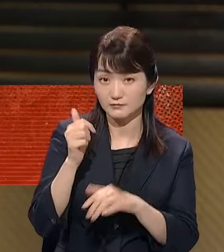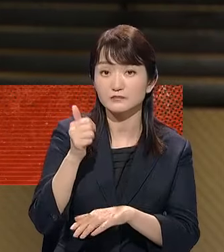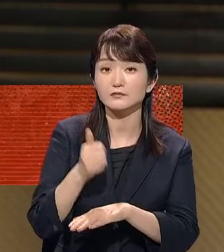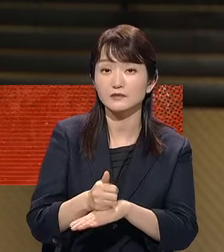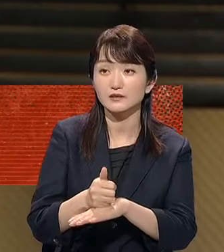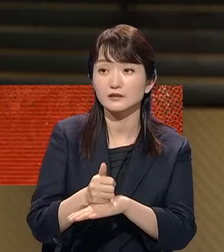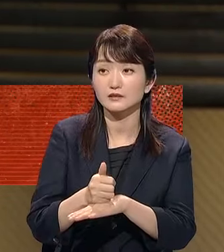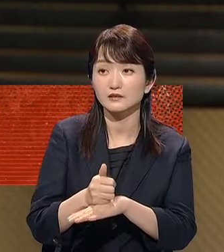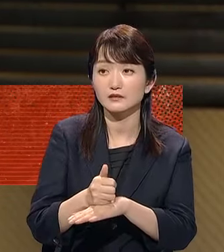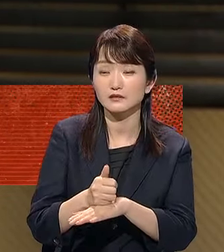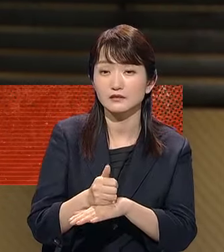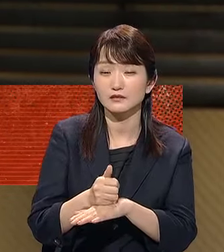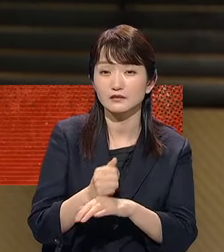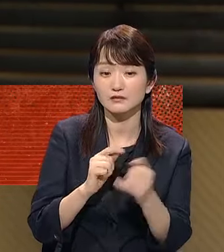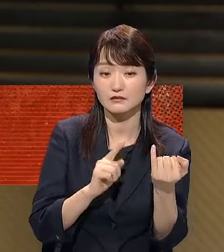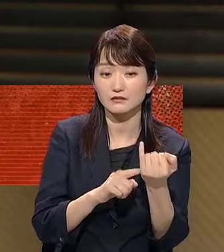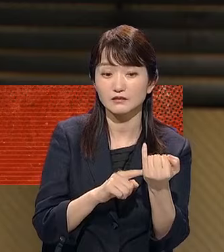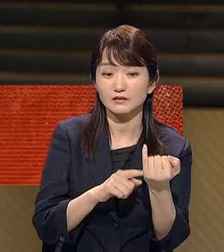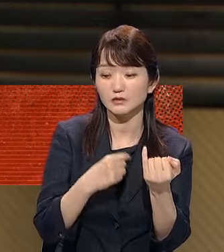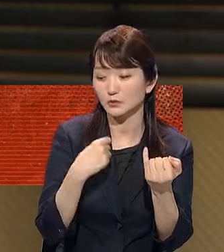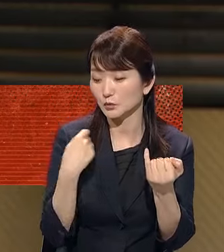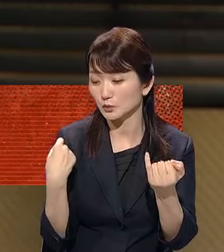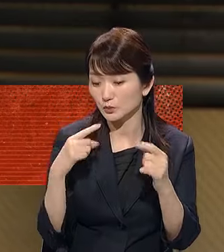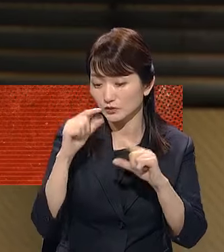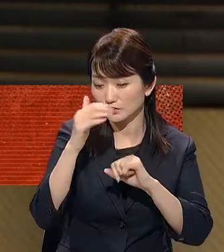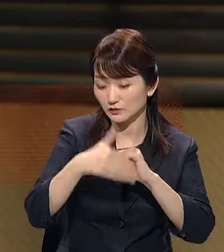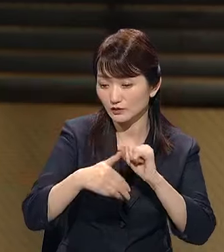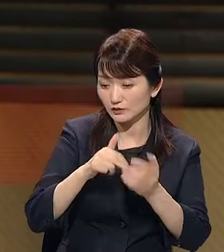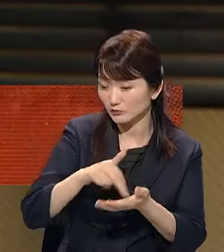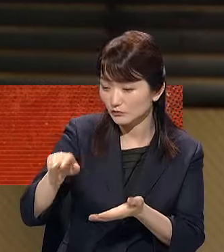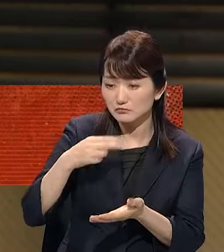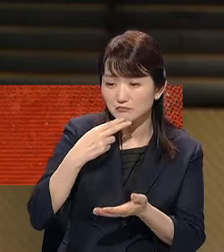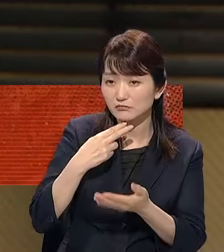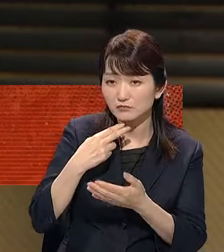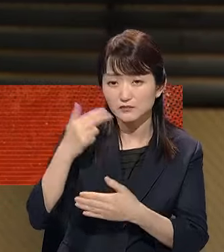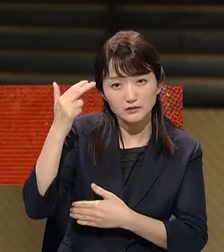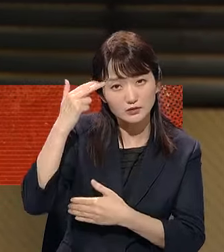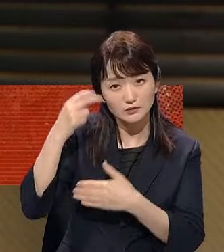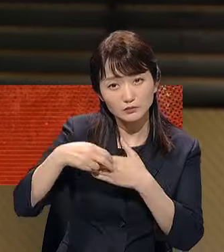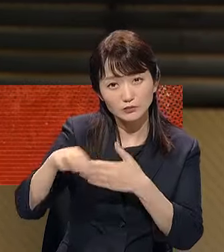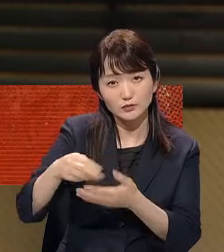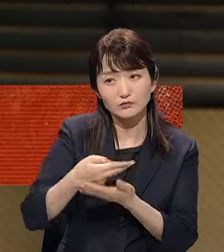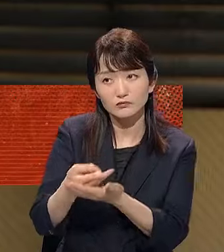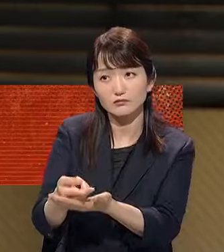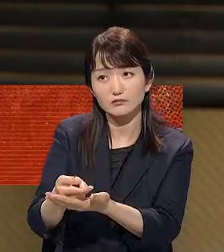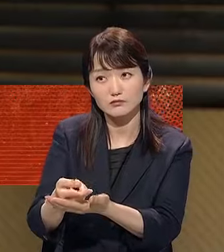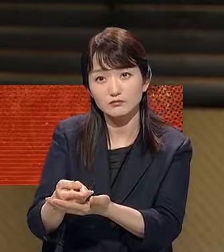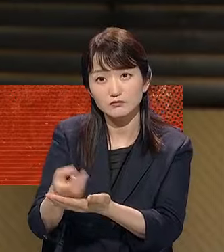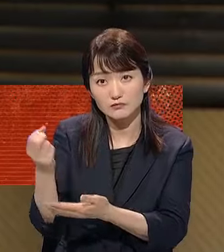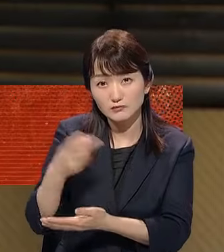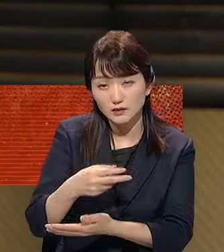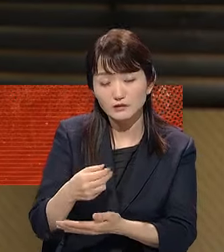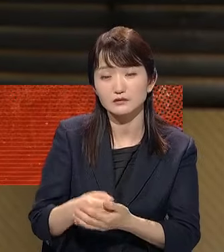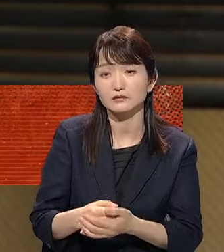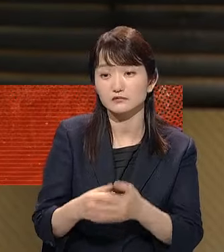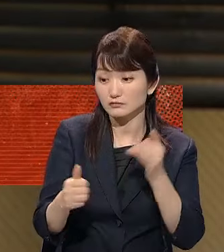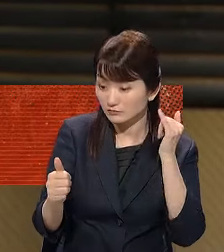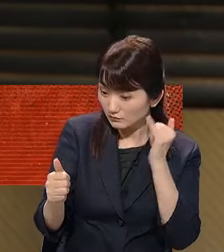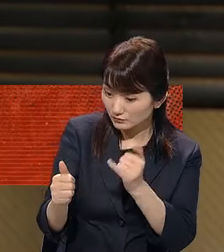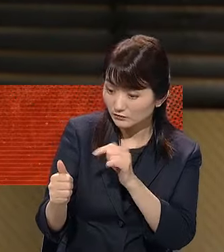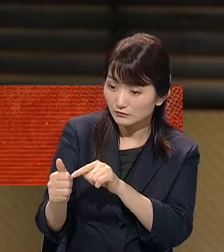좀 노출 사진 받은 적도 없고 뭐 정신병원 지금 가 있다 이런 얘기를 하긴 하는데 나중에 다시 걸어서